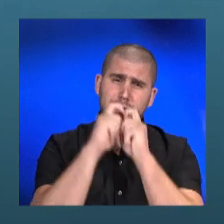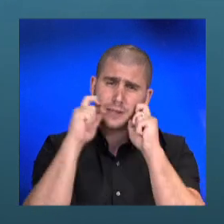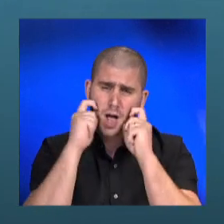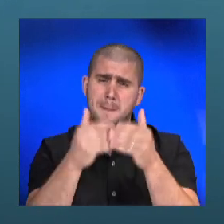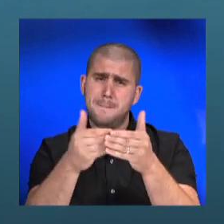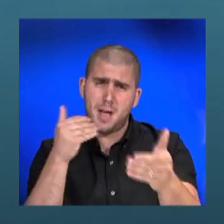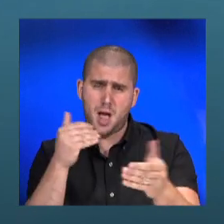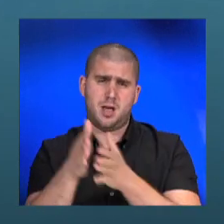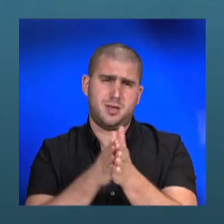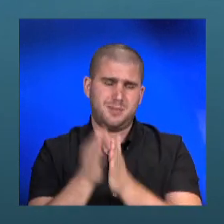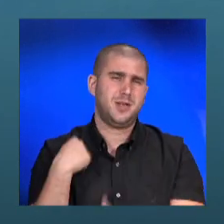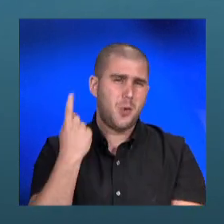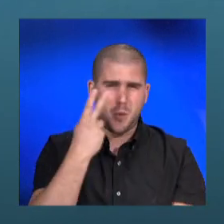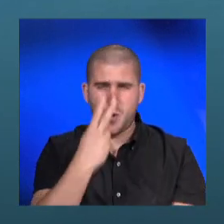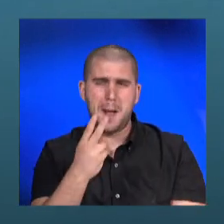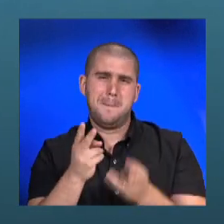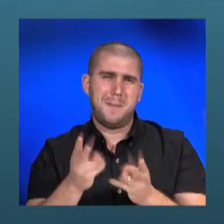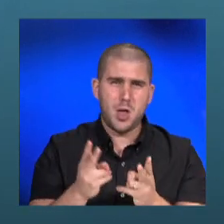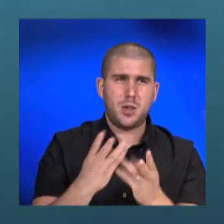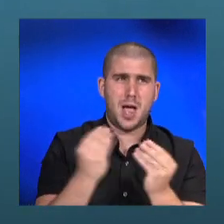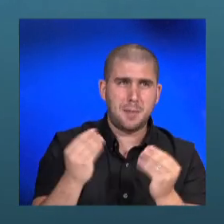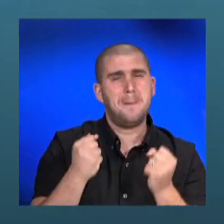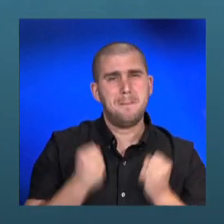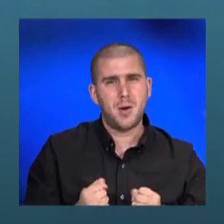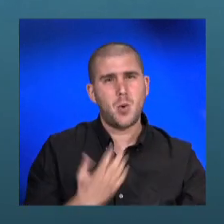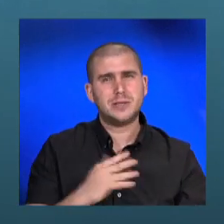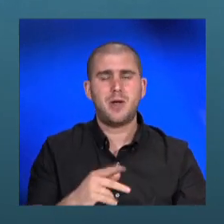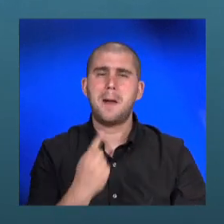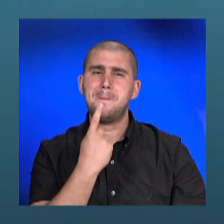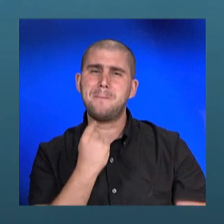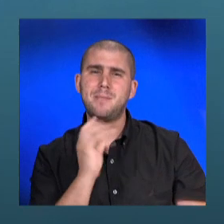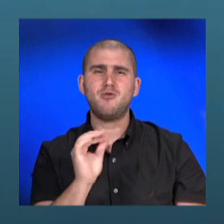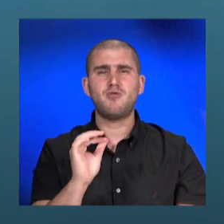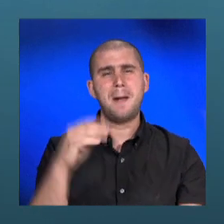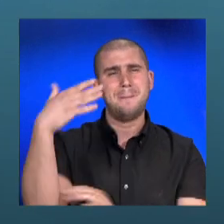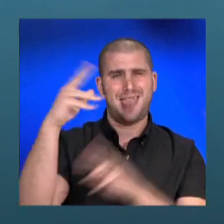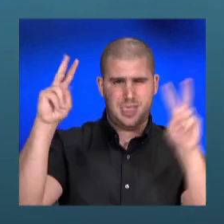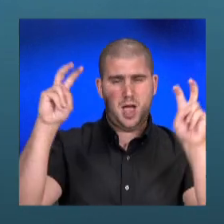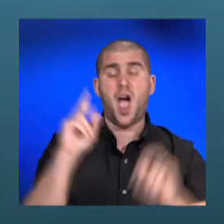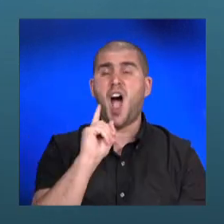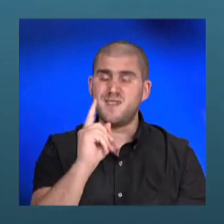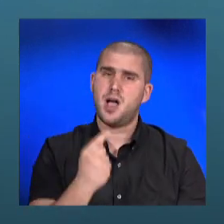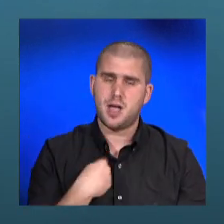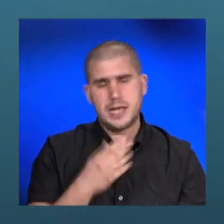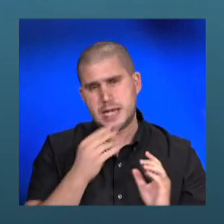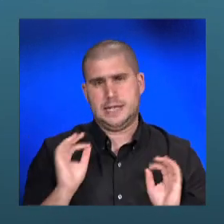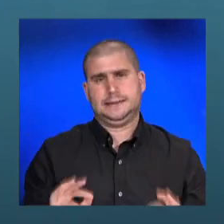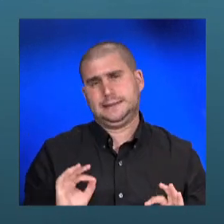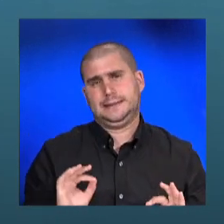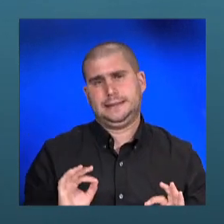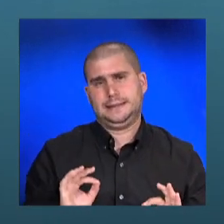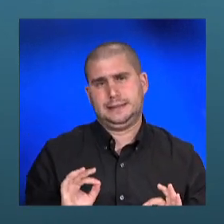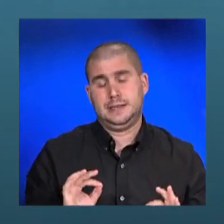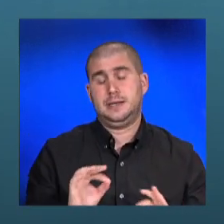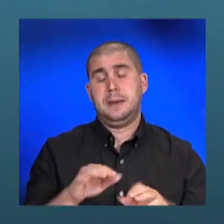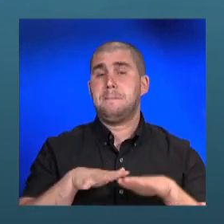המאמים. רוצה להיות המאמי של המדינה, אבל אני רציני לגמרי. המגפה